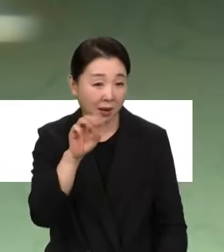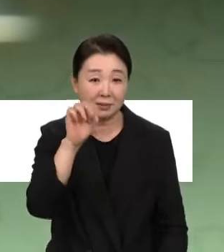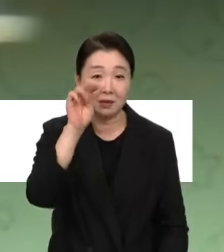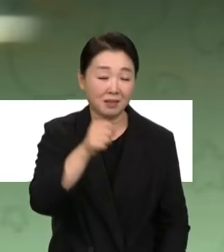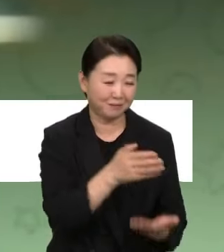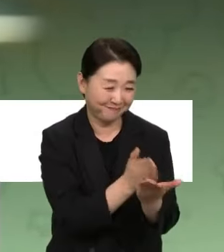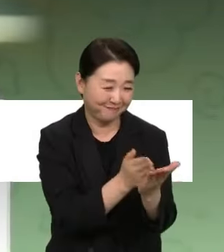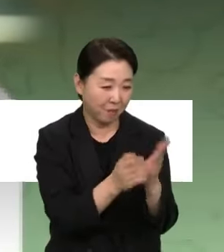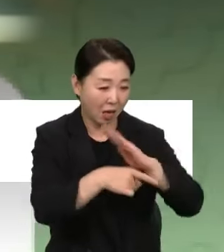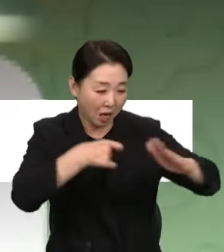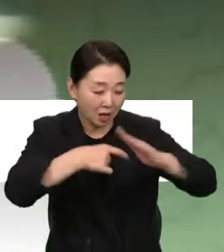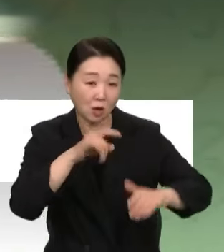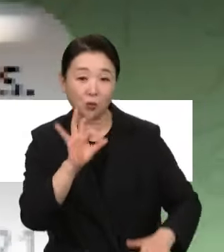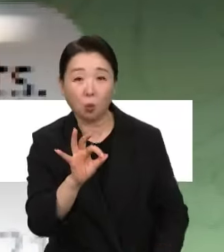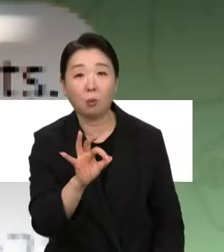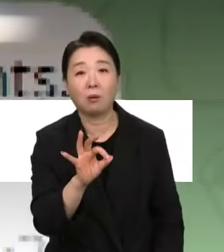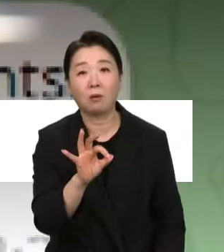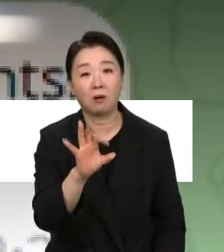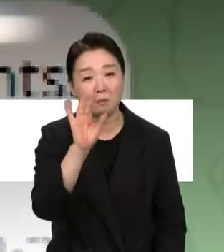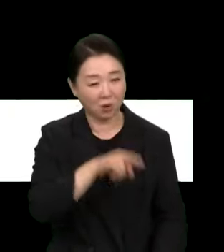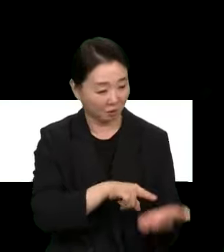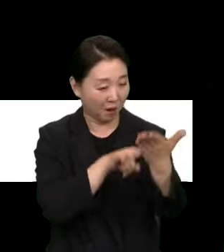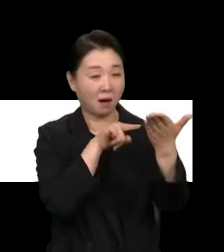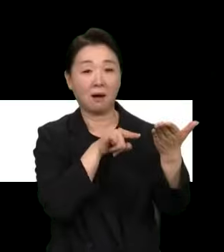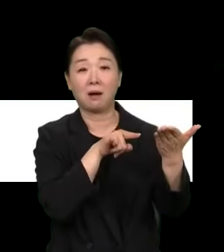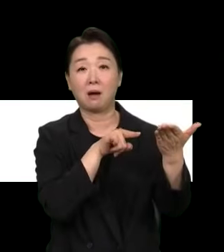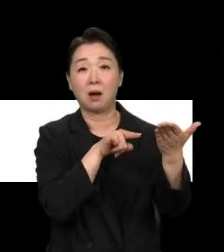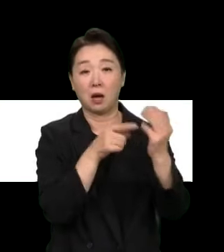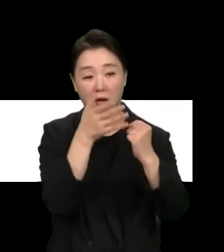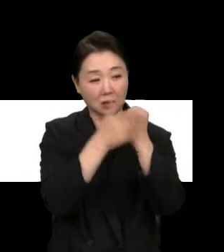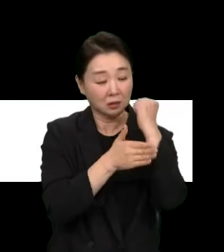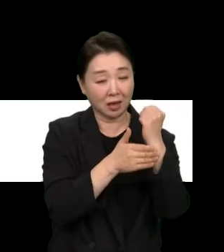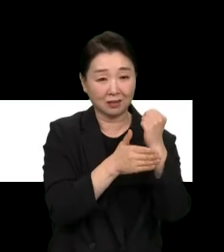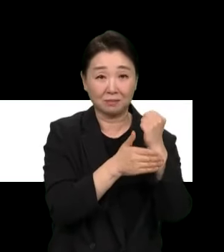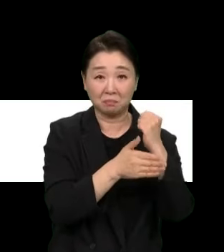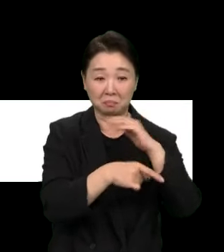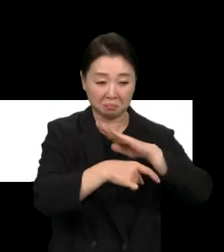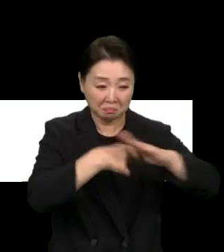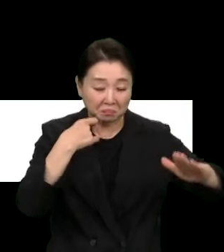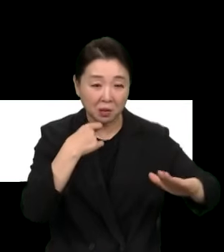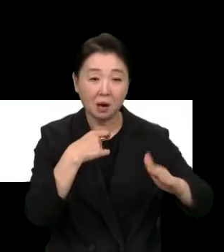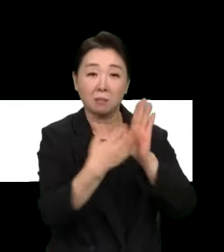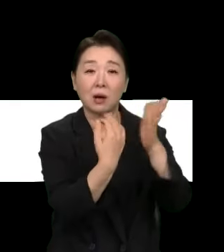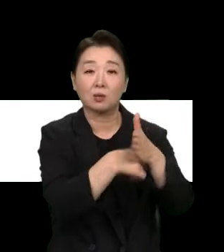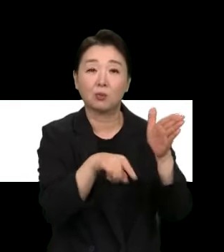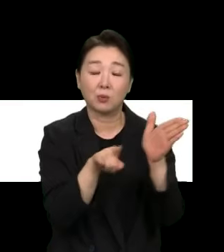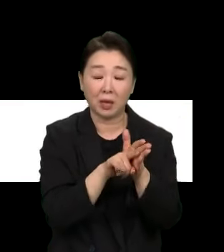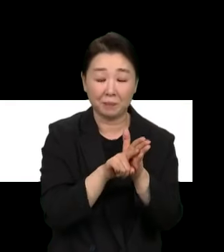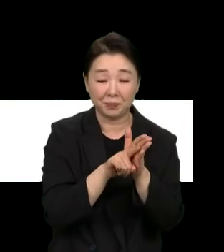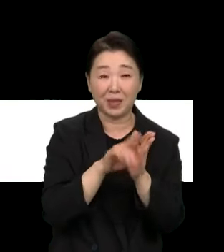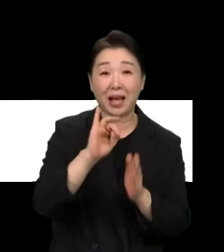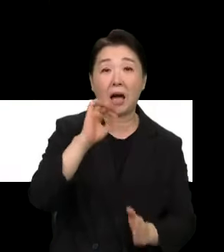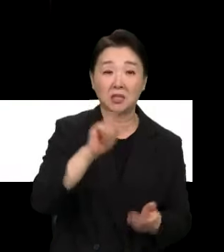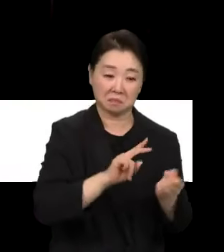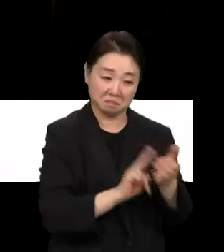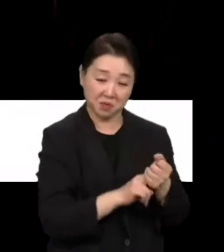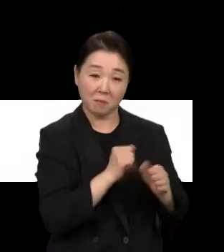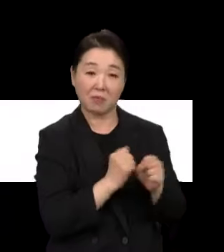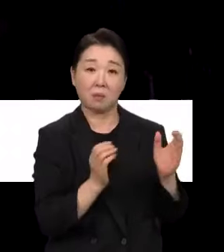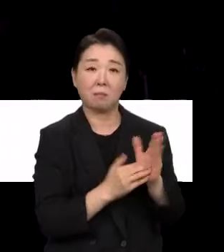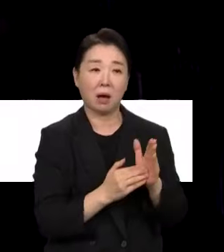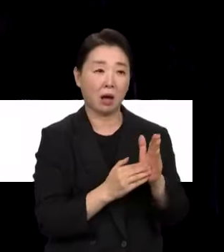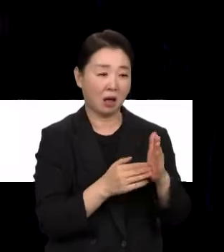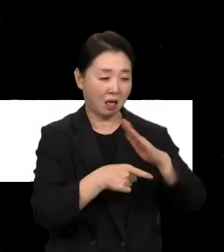종류별 해킹 비용부터 올라옵니다 사진 도형을 막기 위해 소셜 미디어를 비공개로 바꾸면 해킹으로 뚫어